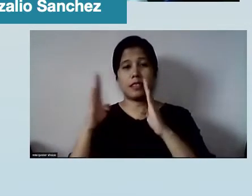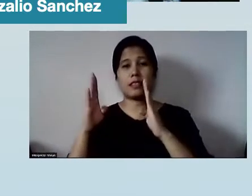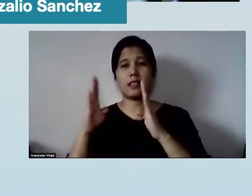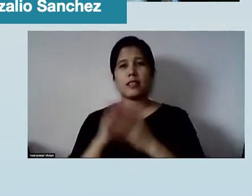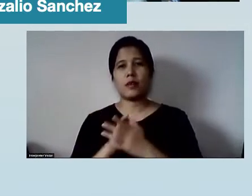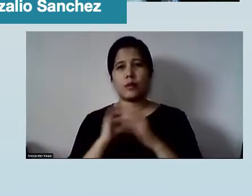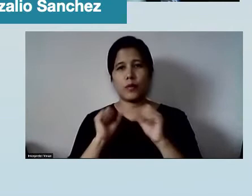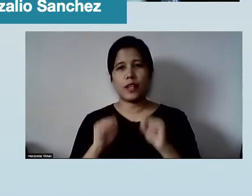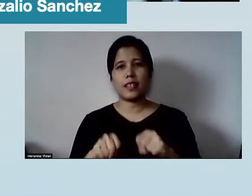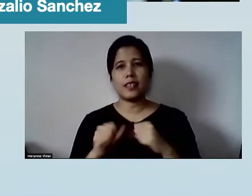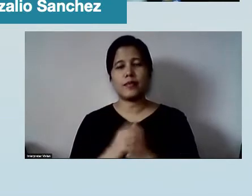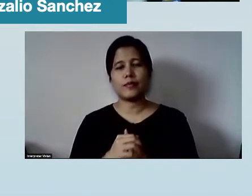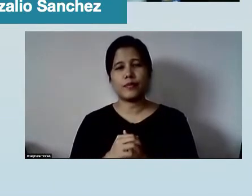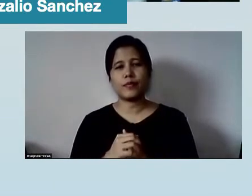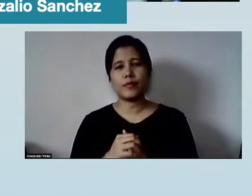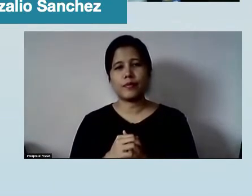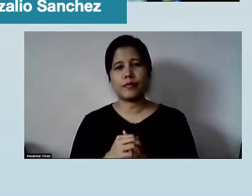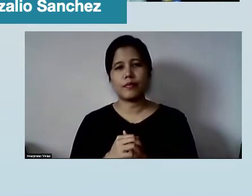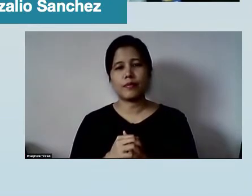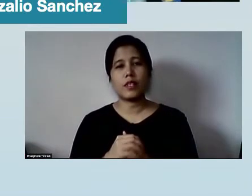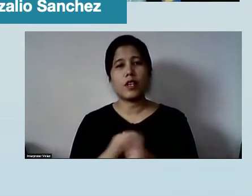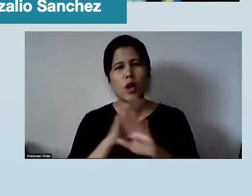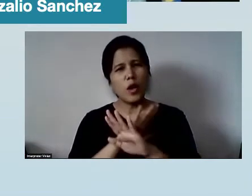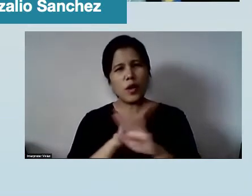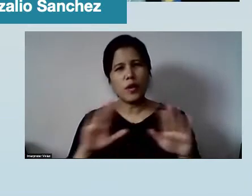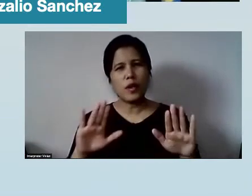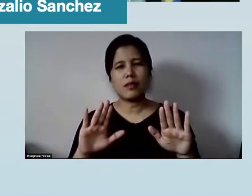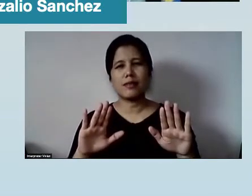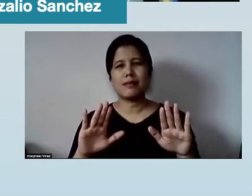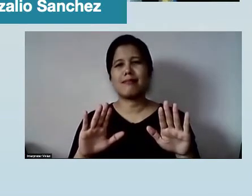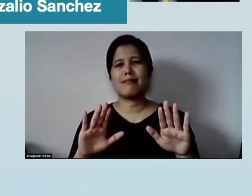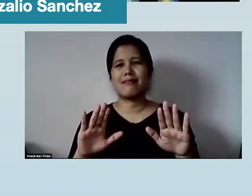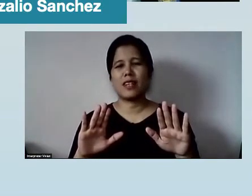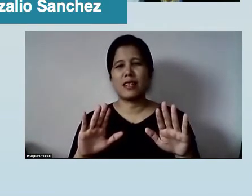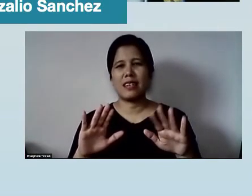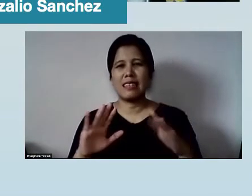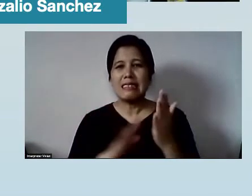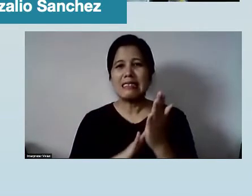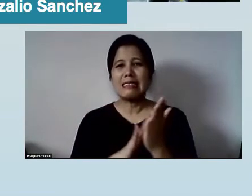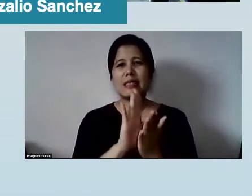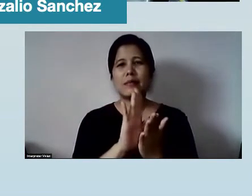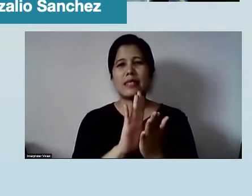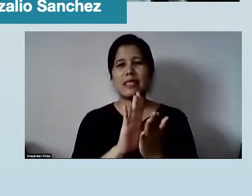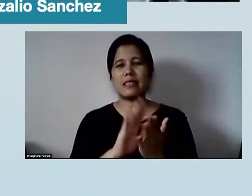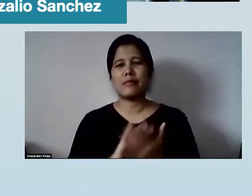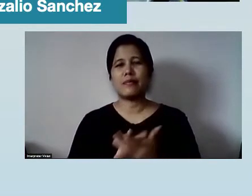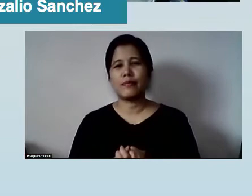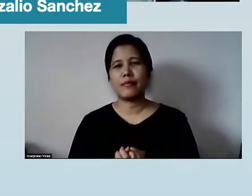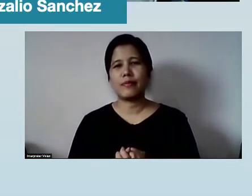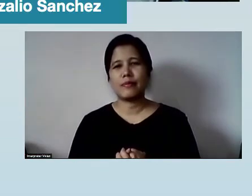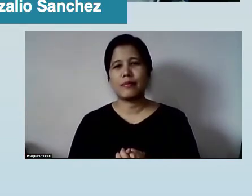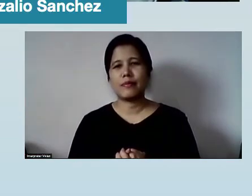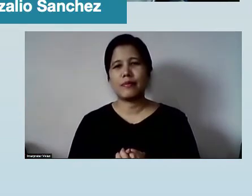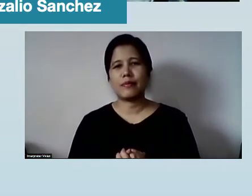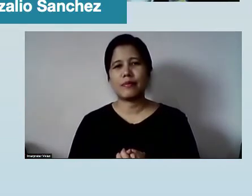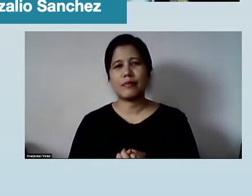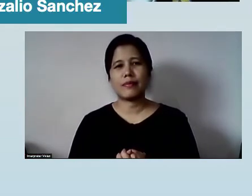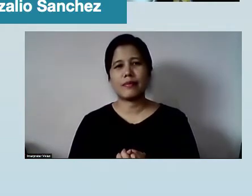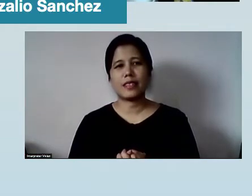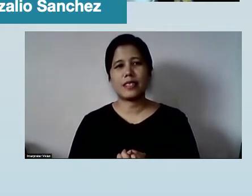palagyan. At wag masyadong madulas ang mga flooring. Okay, now, ito